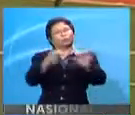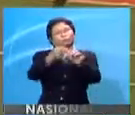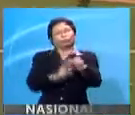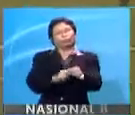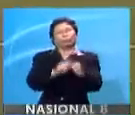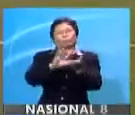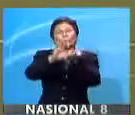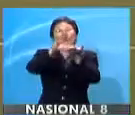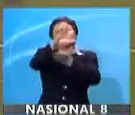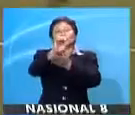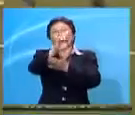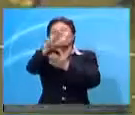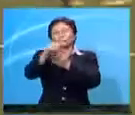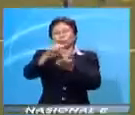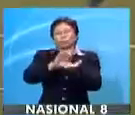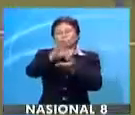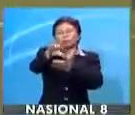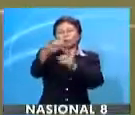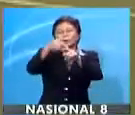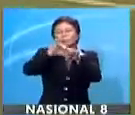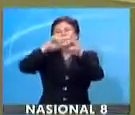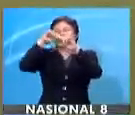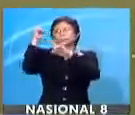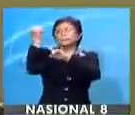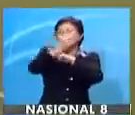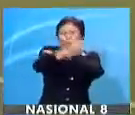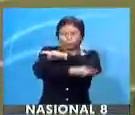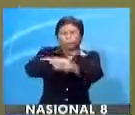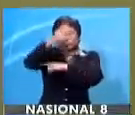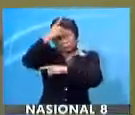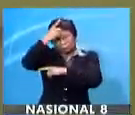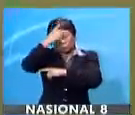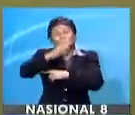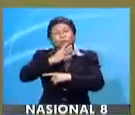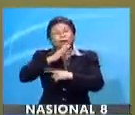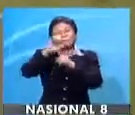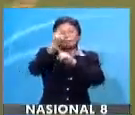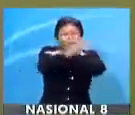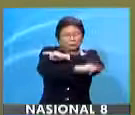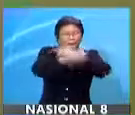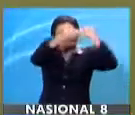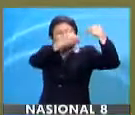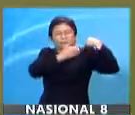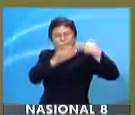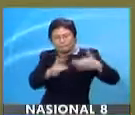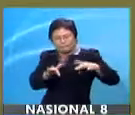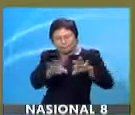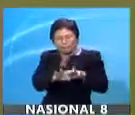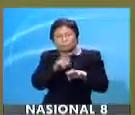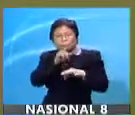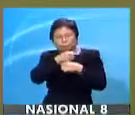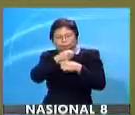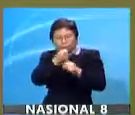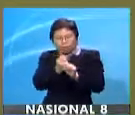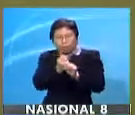50.000 setahun dapat diberikan kepada persatuan Negeri jelas Datu Nur Azmi persatuan Negeri memainkan peran penting dalam menghasilkan